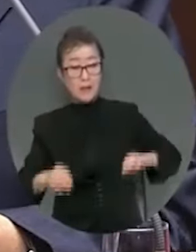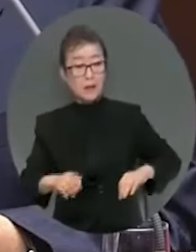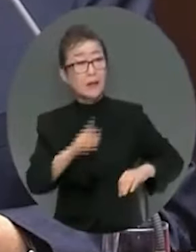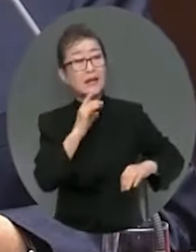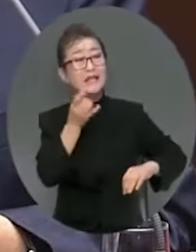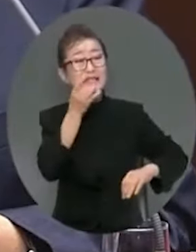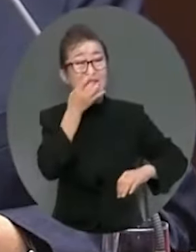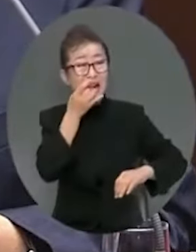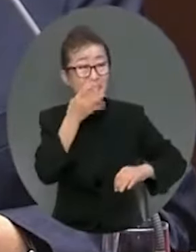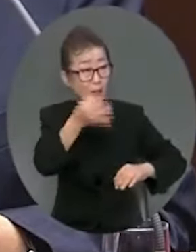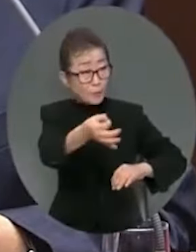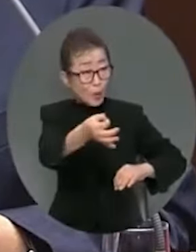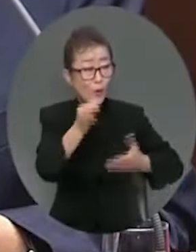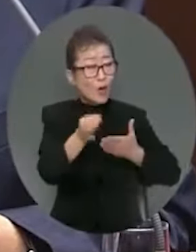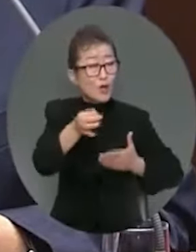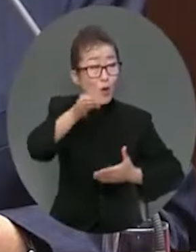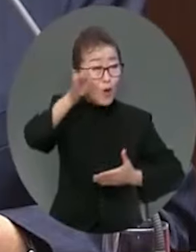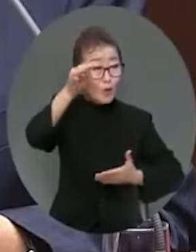쌀값은 올리고